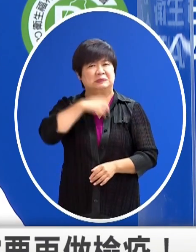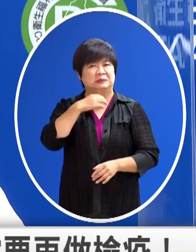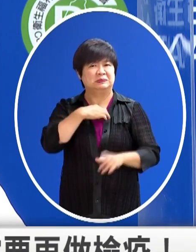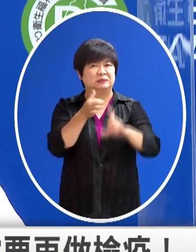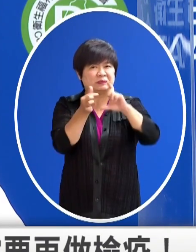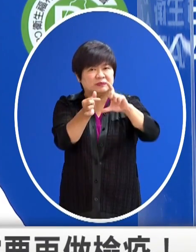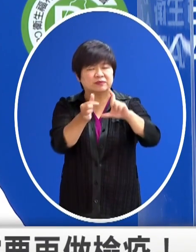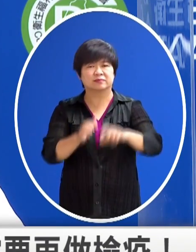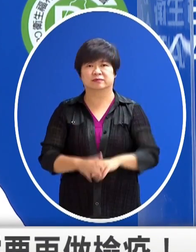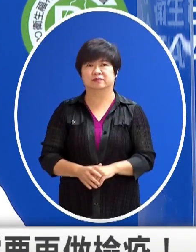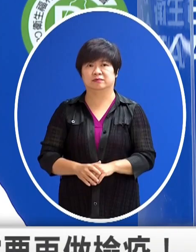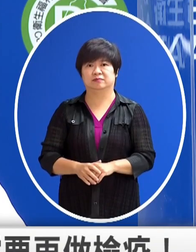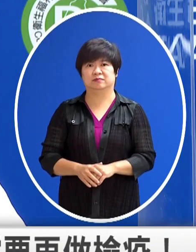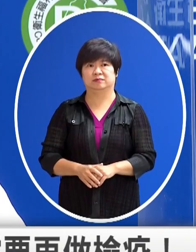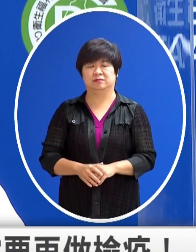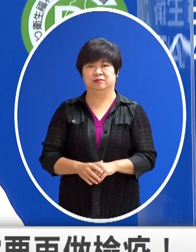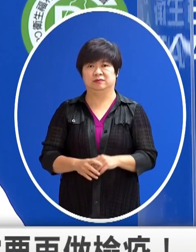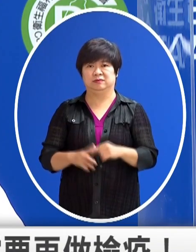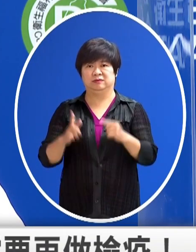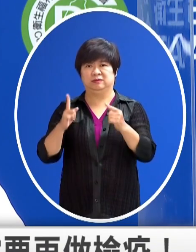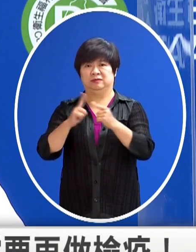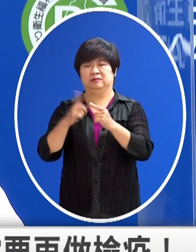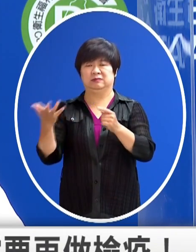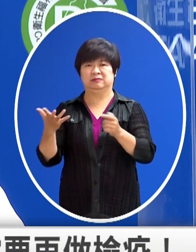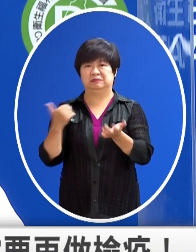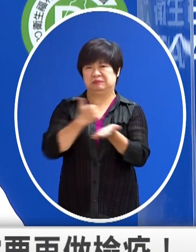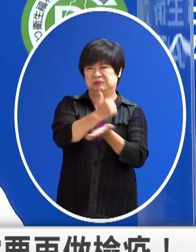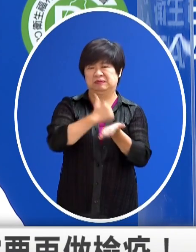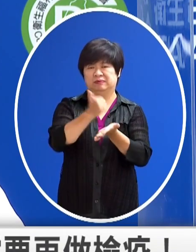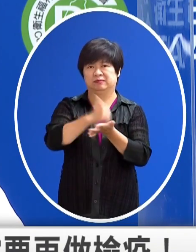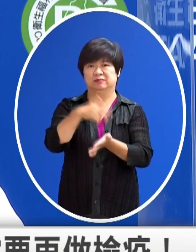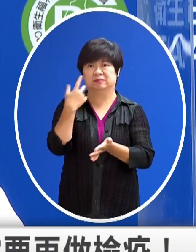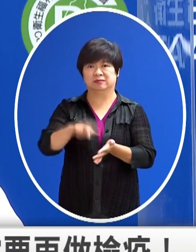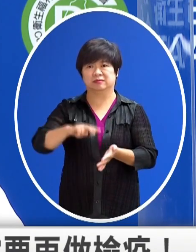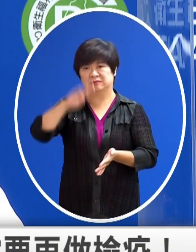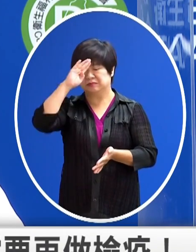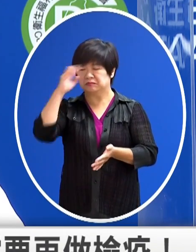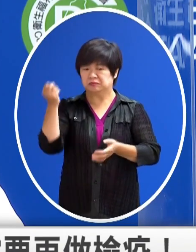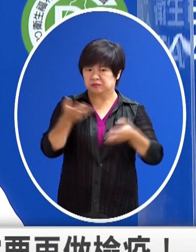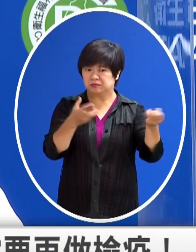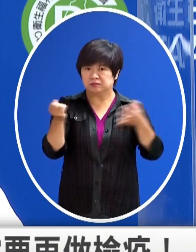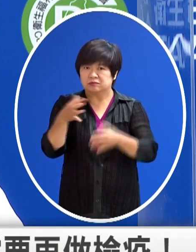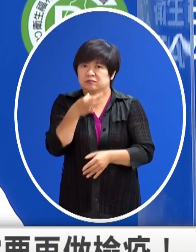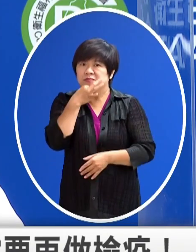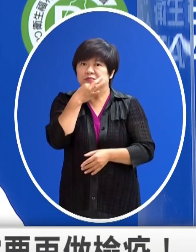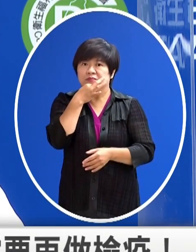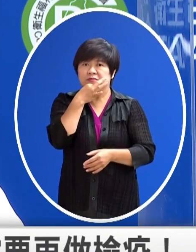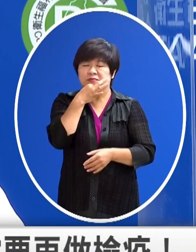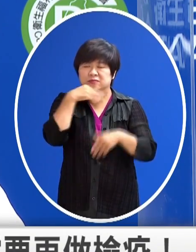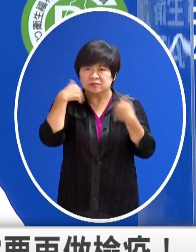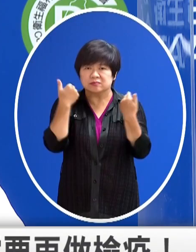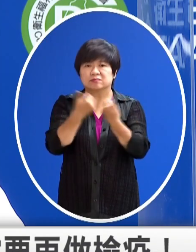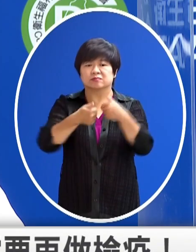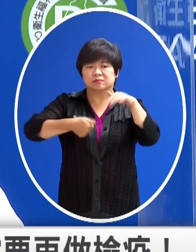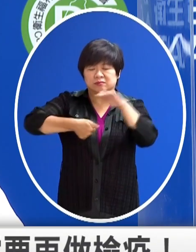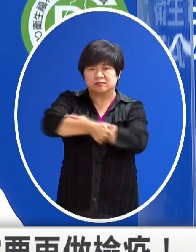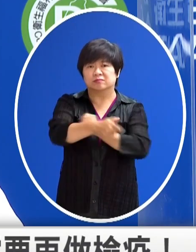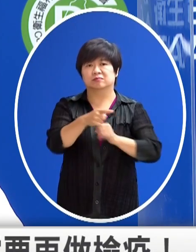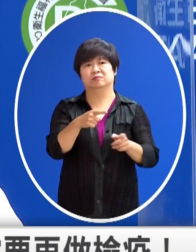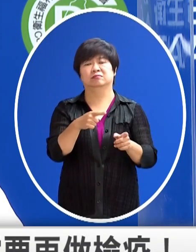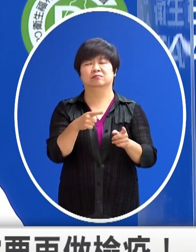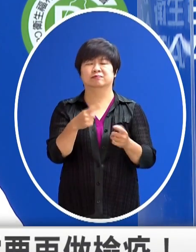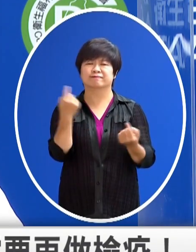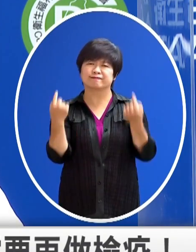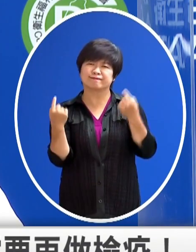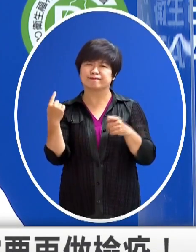域，这么大量的病人进去，那当然交叉感染的可能性就增高，让他暴露在一个更危哈一个相